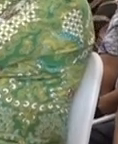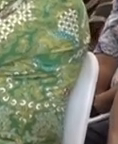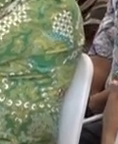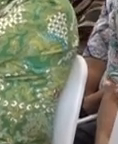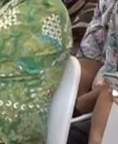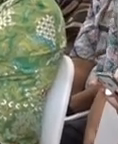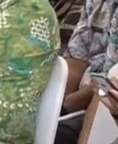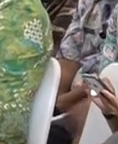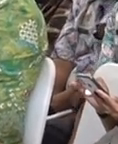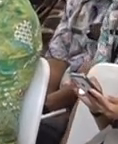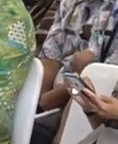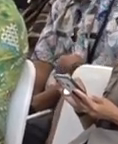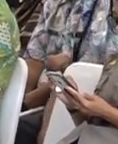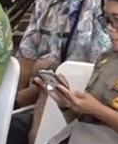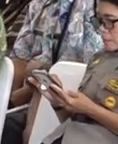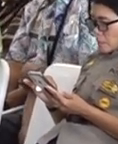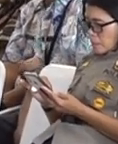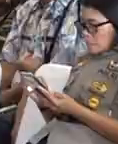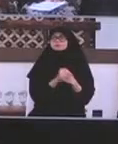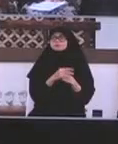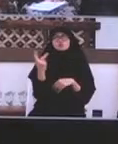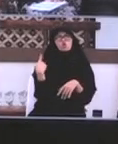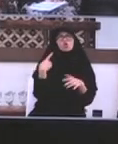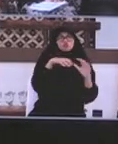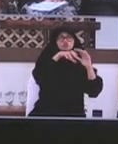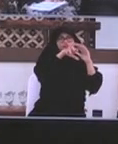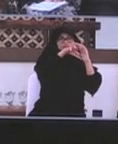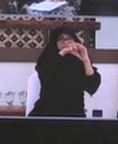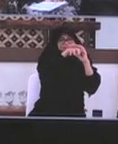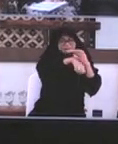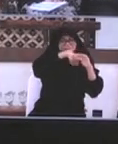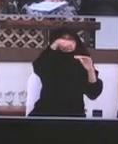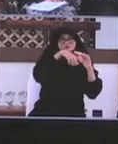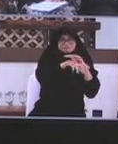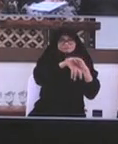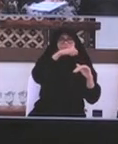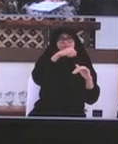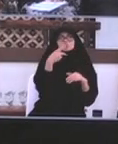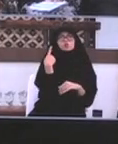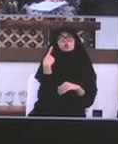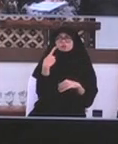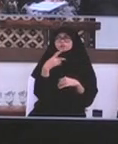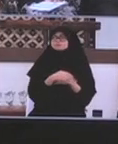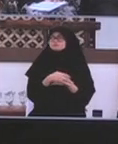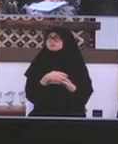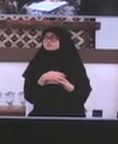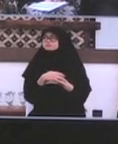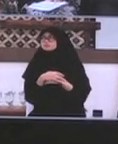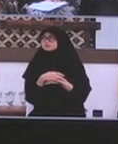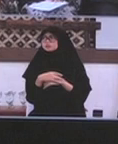Oh ya ya oke oke deh coba engkau BCG Biar dicek ya soalnya gingsul Semarang